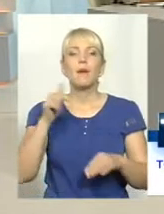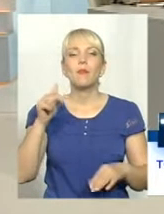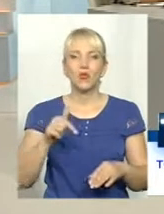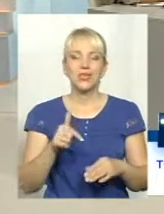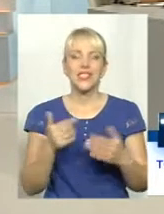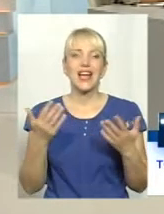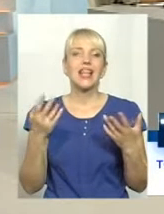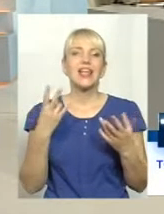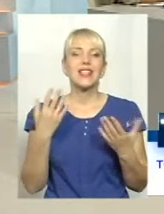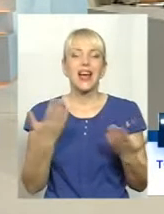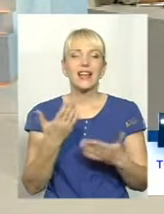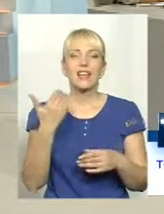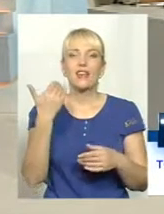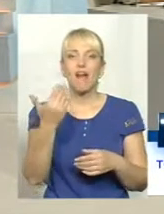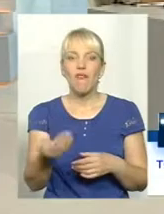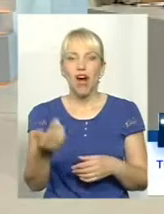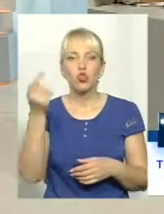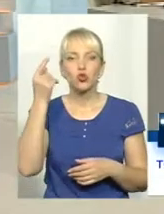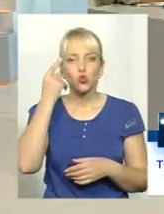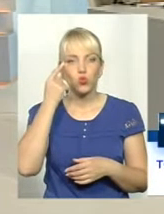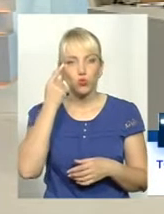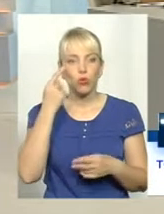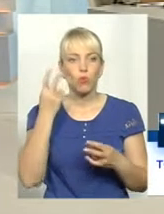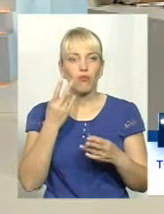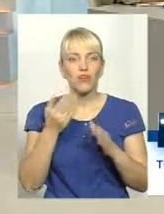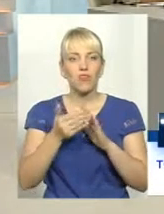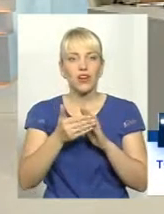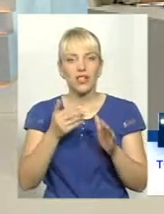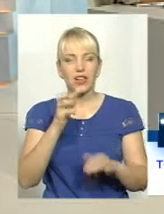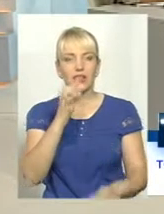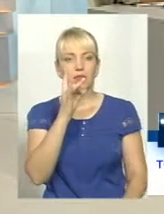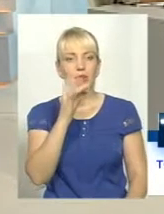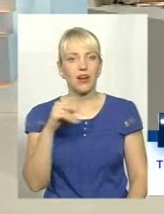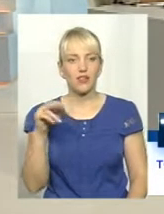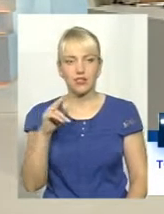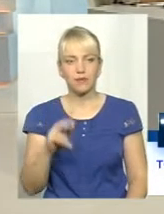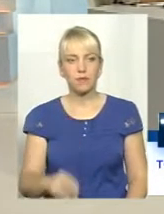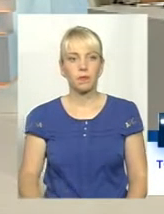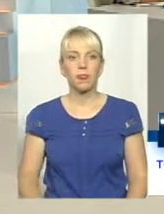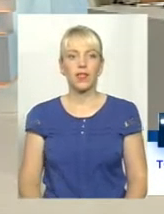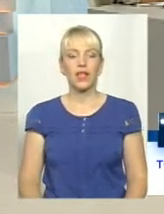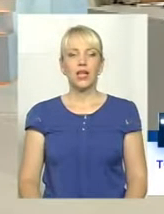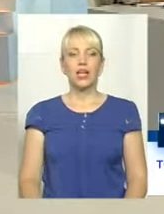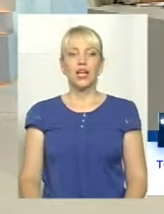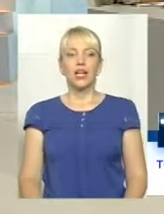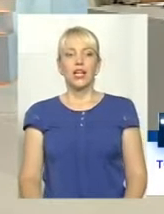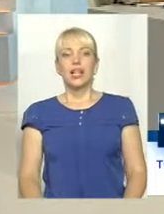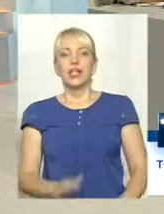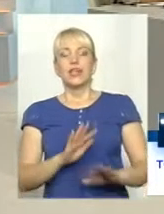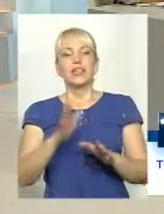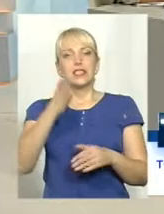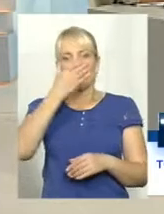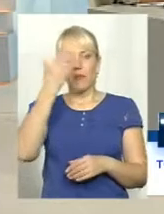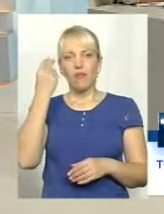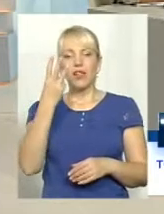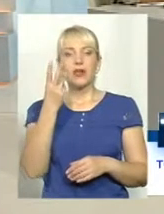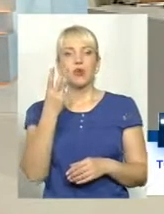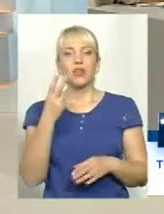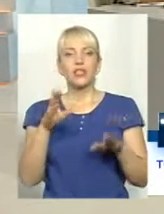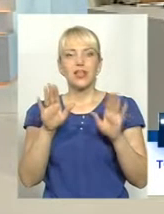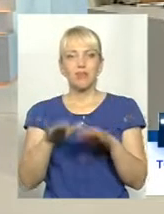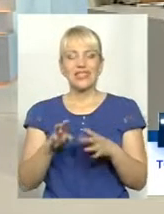так. Поділля, але Хмельниччина – це не лише Поділля. Разом з тим, більше звертаємо увагу на це. Емоції. Олеже,